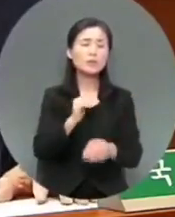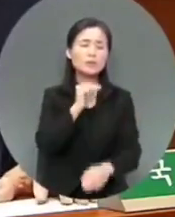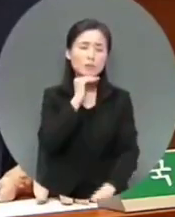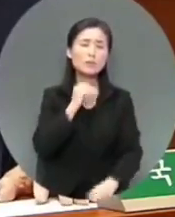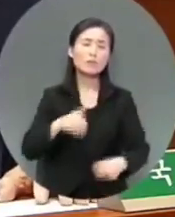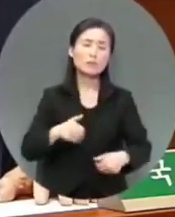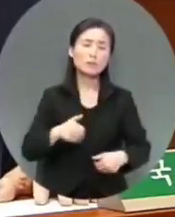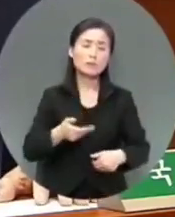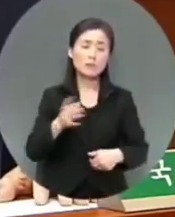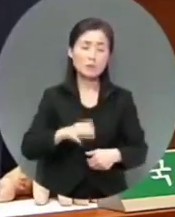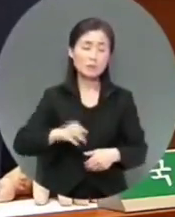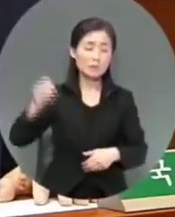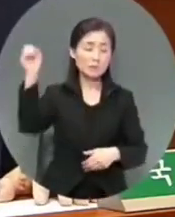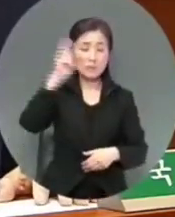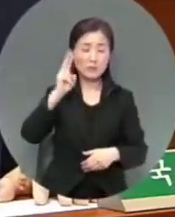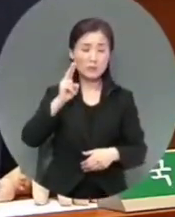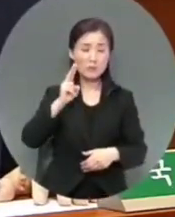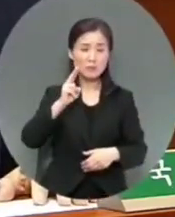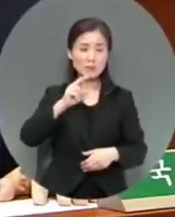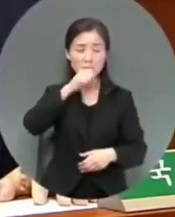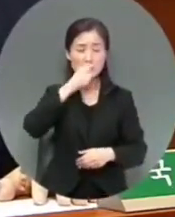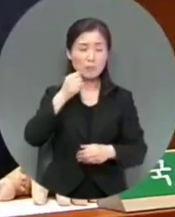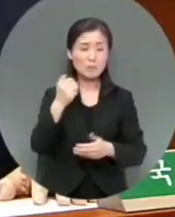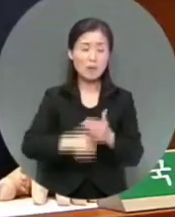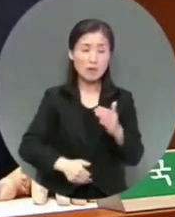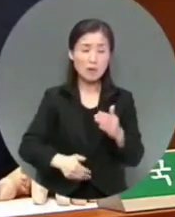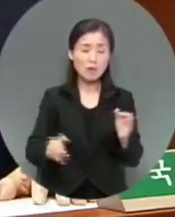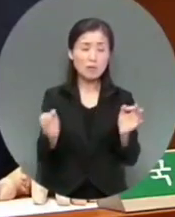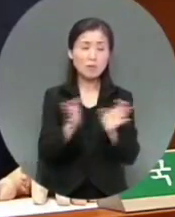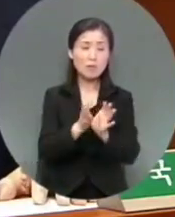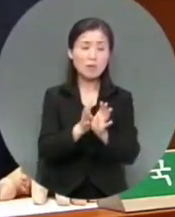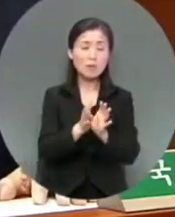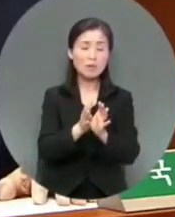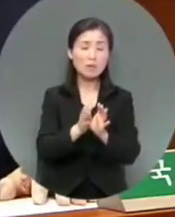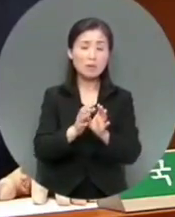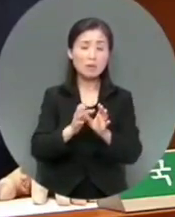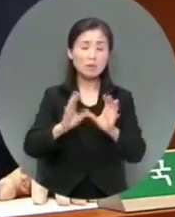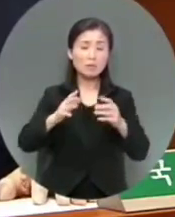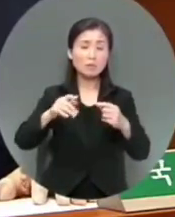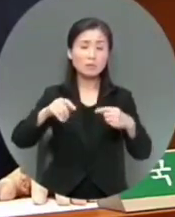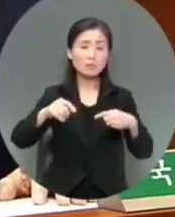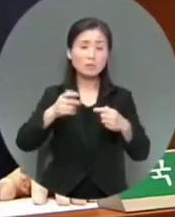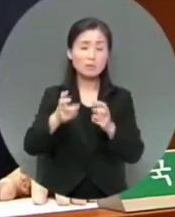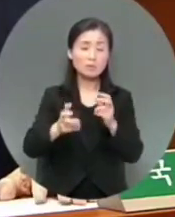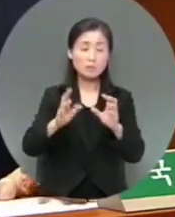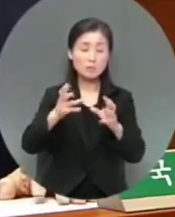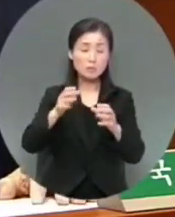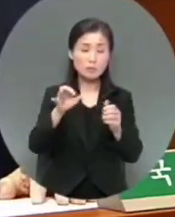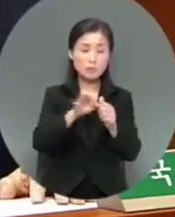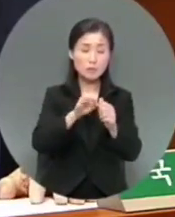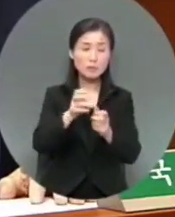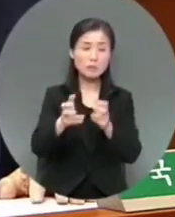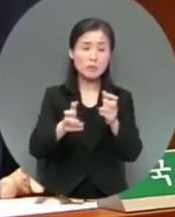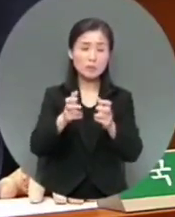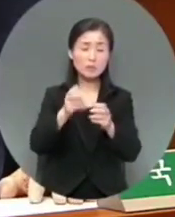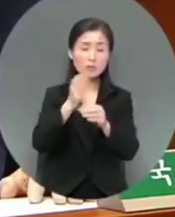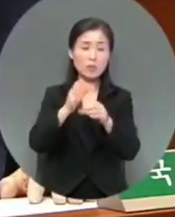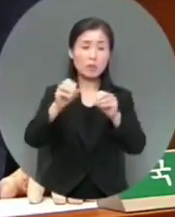예고도 없이 예산이 사라지고 국비 사업을 중간에 중단시키는 경우가 많습니다. 그